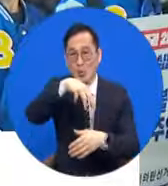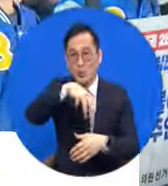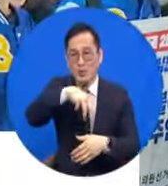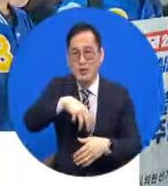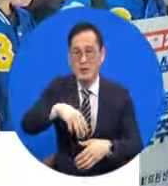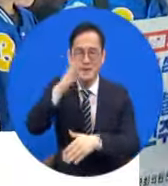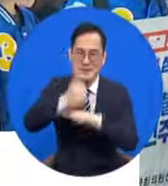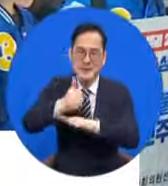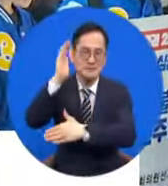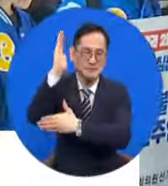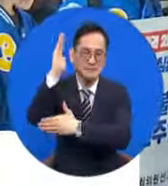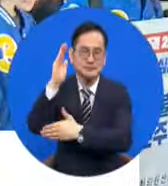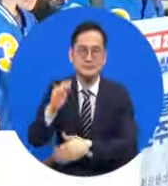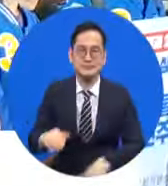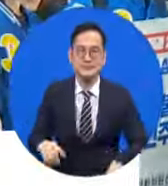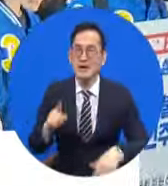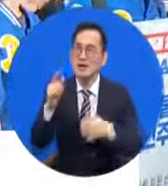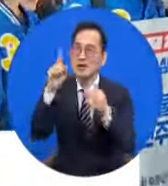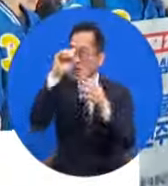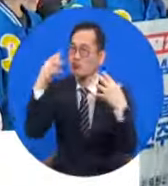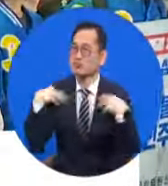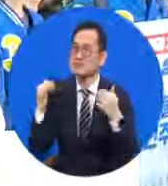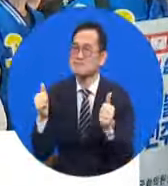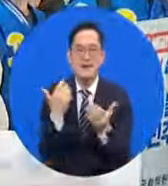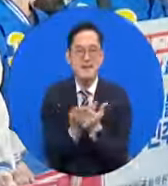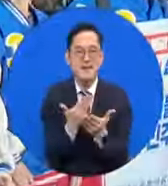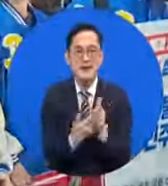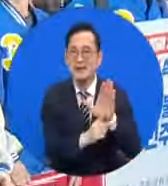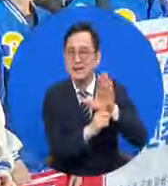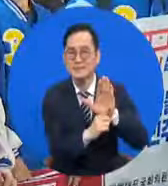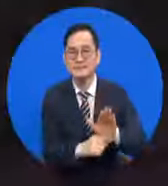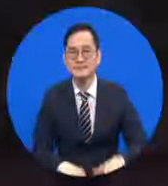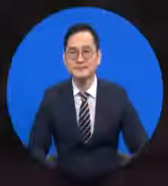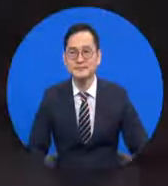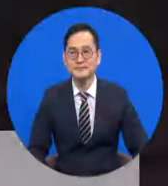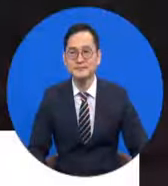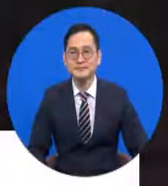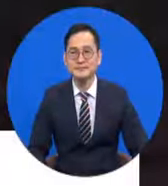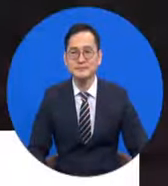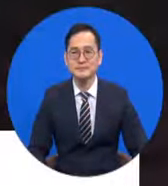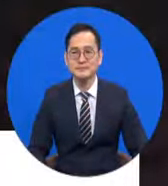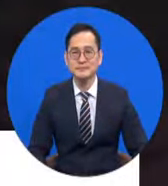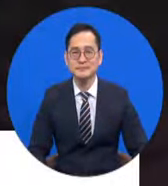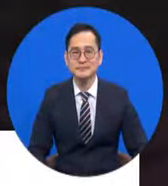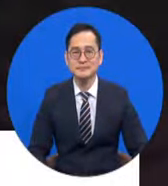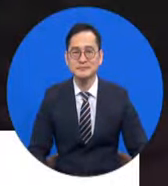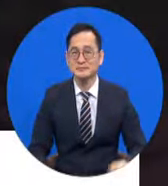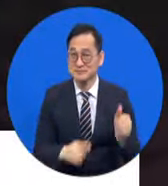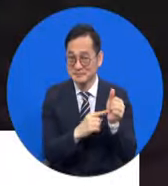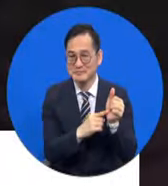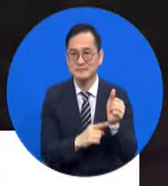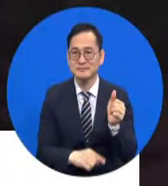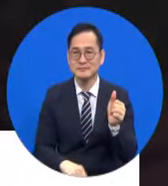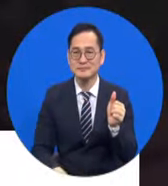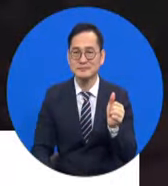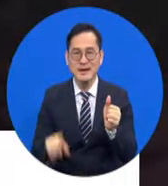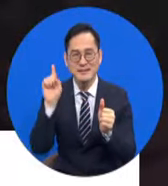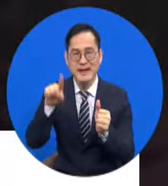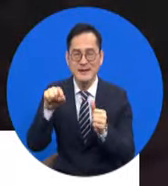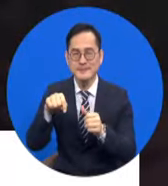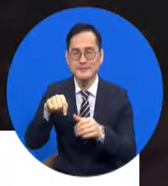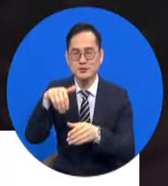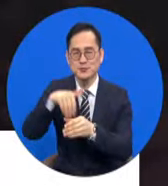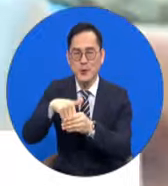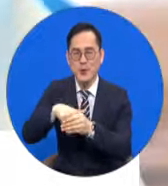하며 정권 심판론을 또 한 번 강조했습니다. 이 대표는 어제 내일은 그간 2년의 국정에 대해 명확히